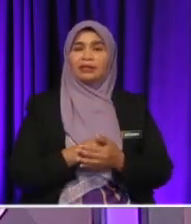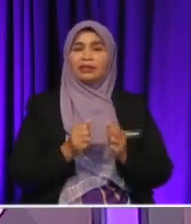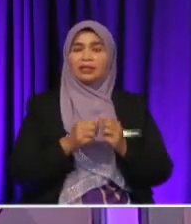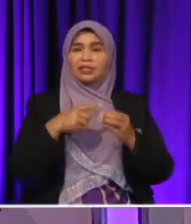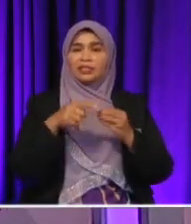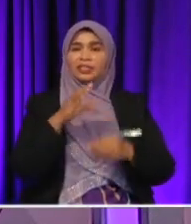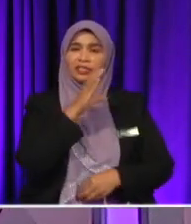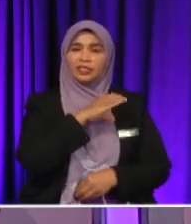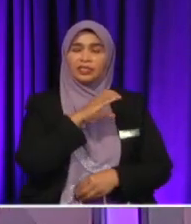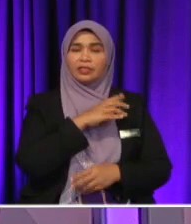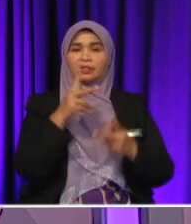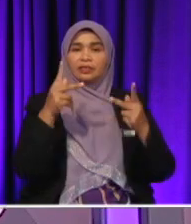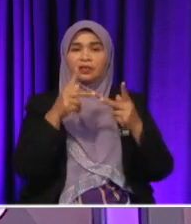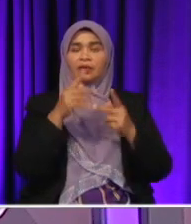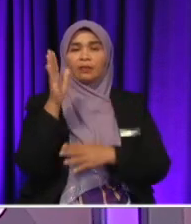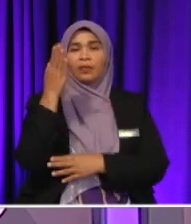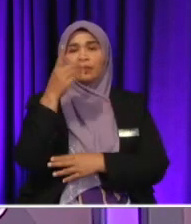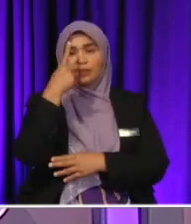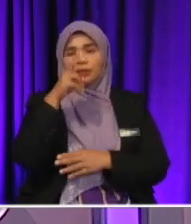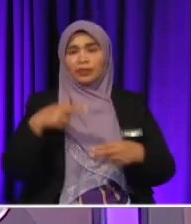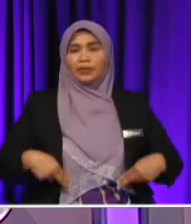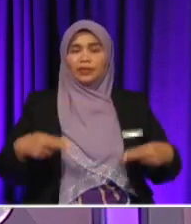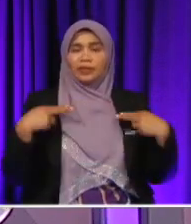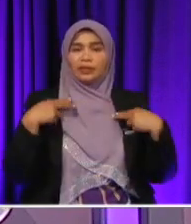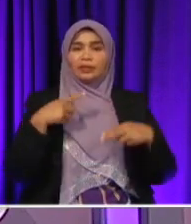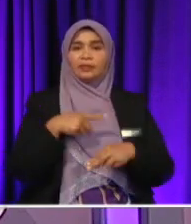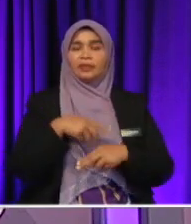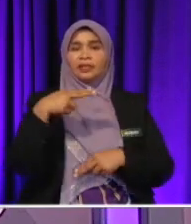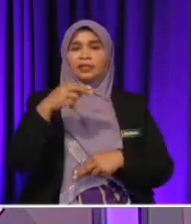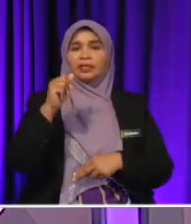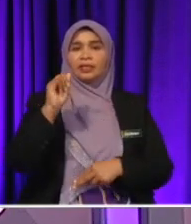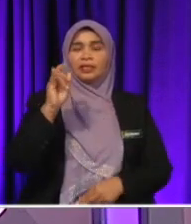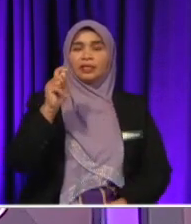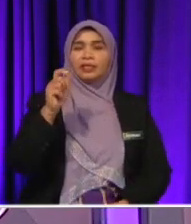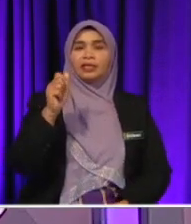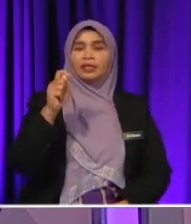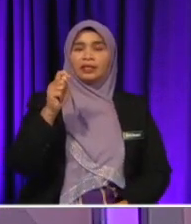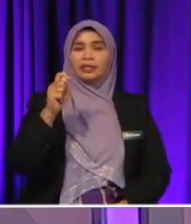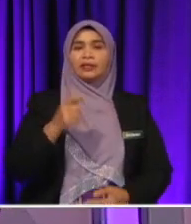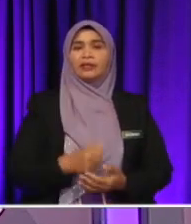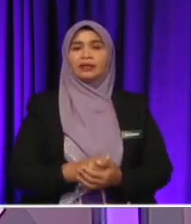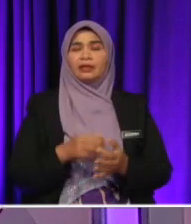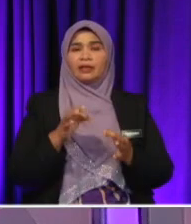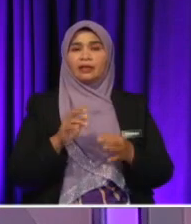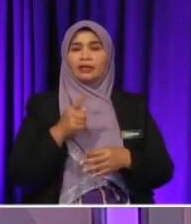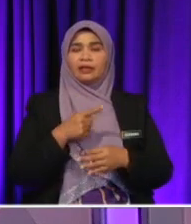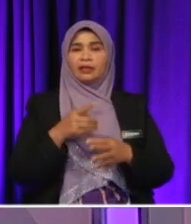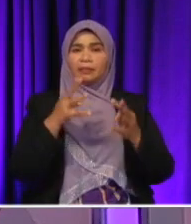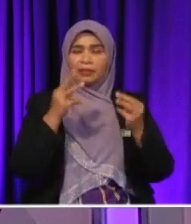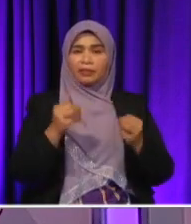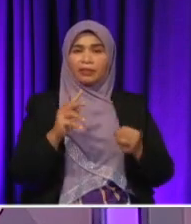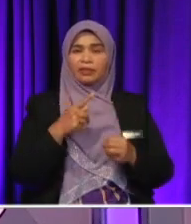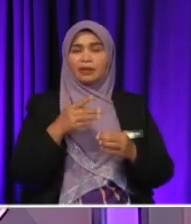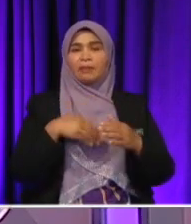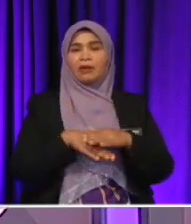penyesuaian pokok-pokok untuk hidup di habitat kalau kita manusia pun kita masuk habitat